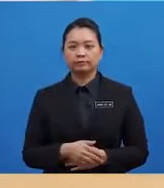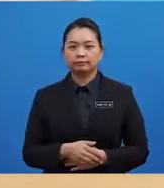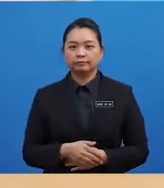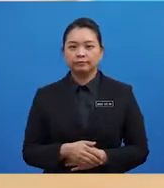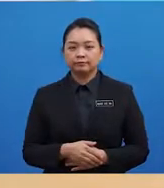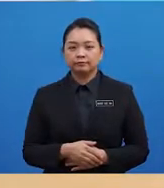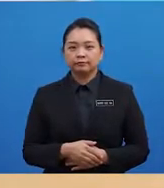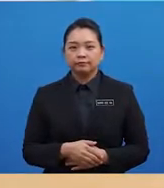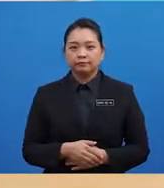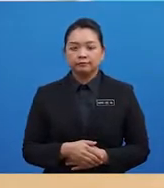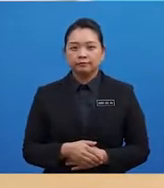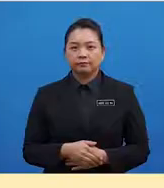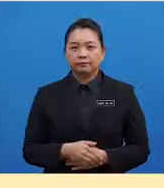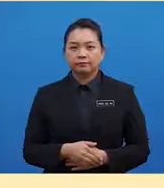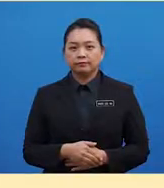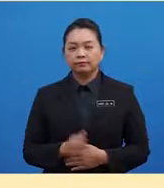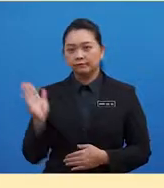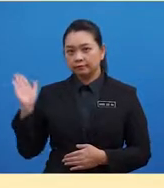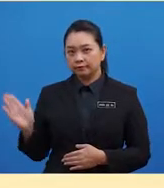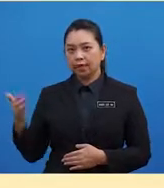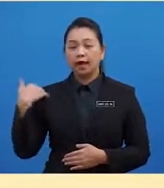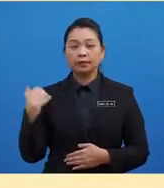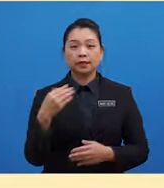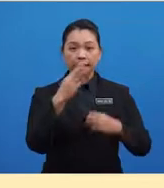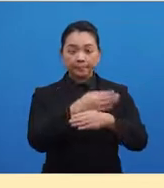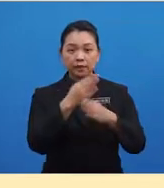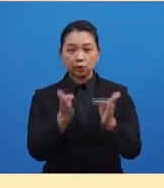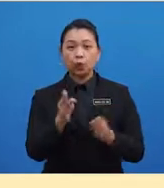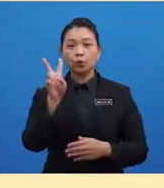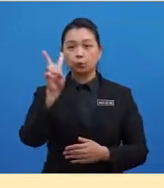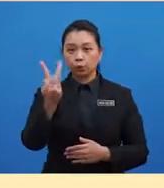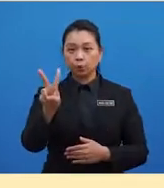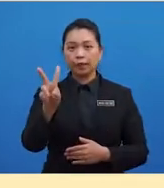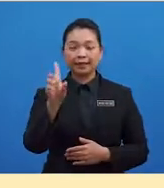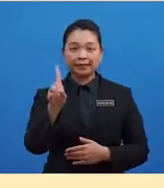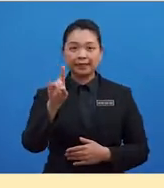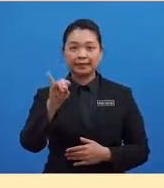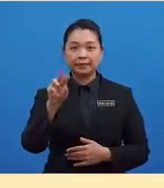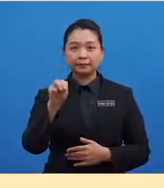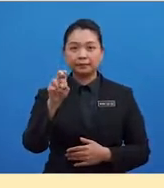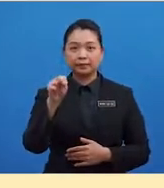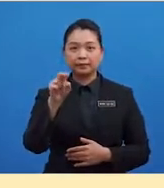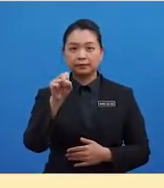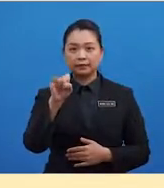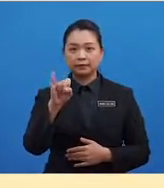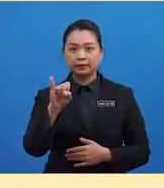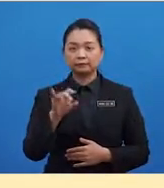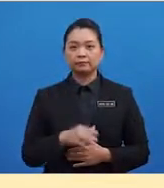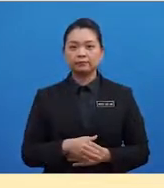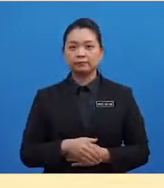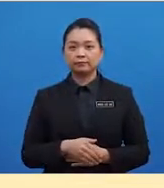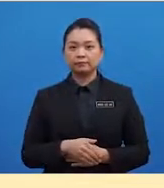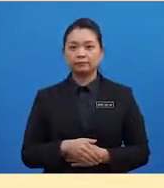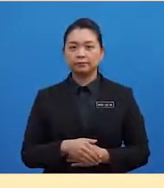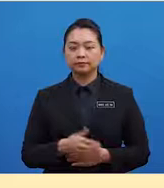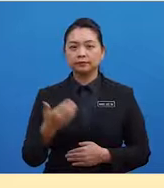semua. Poligon merupakan bentuk dua dimensi yang tertutup yang dibentuk oleh tiga atau lebih garis